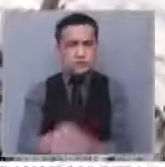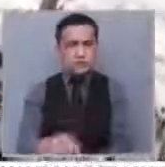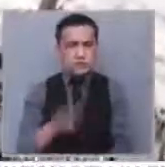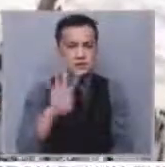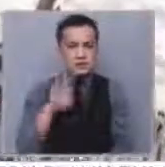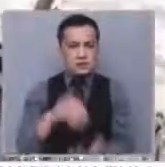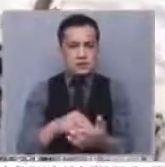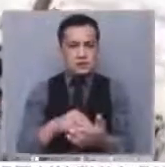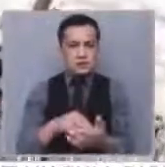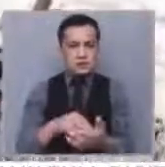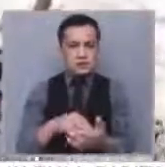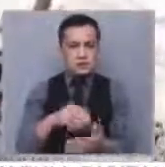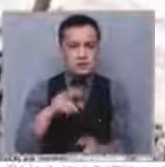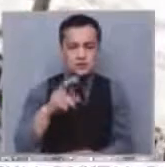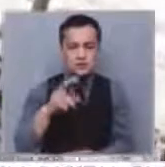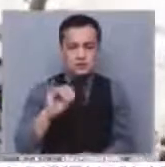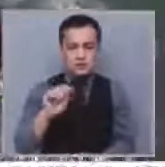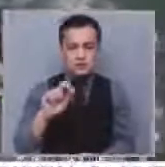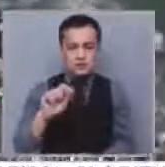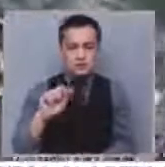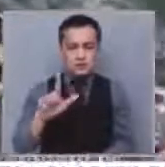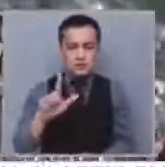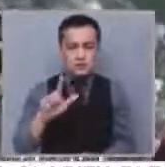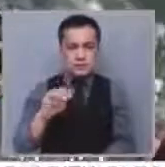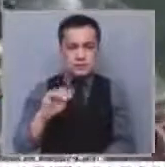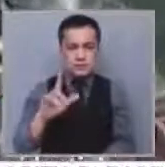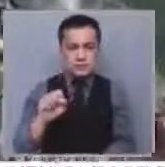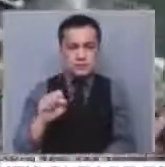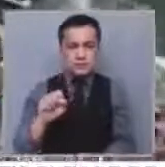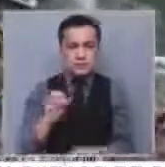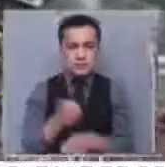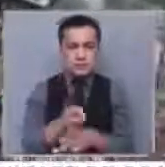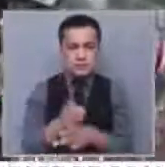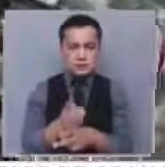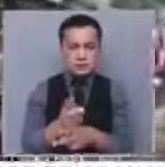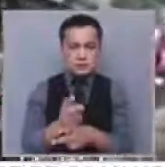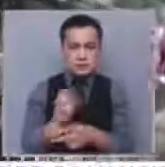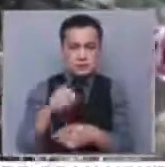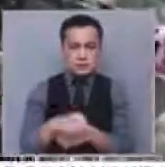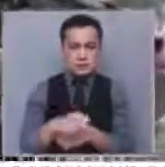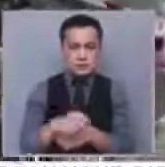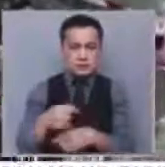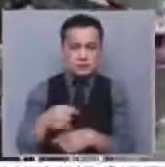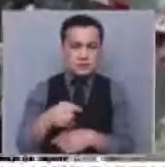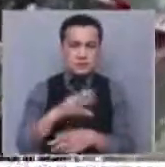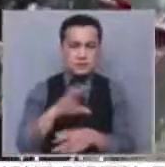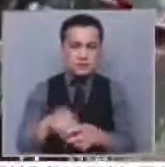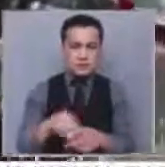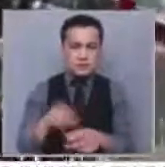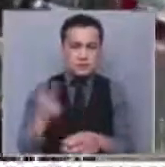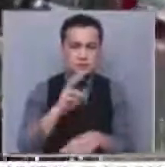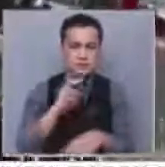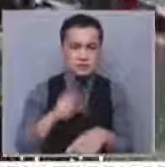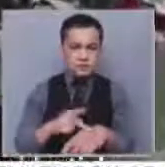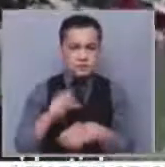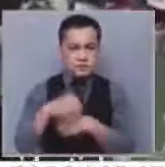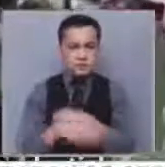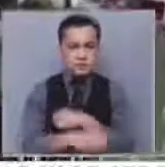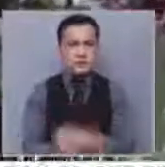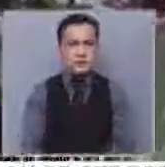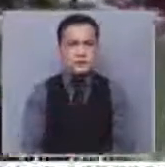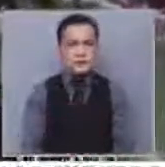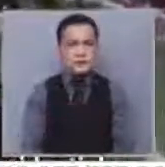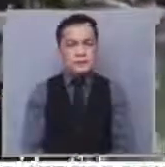nautical miles. Ito gagamitin sa magbabantay sa karagatang sakop ng bansa kabilang na ang West Philippine Sea at Philippine